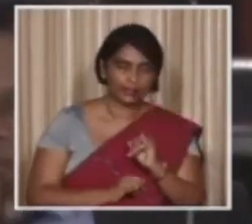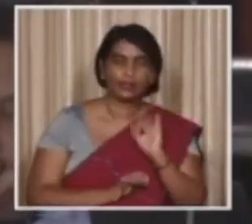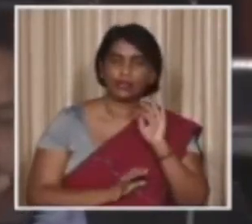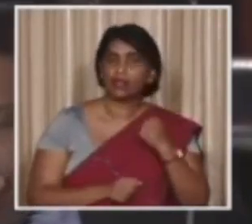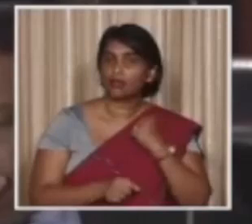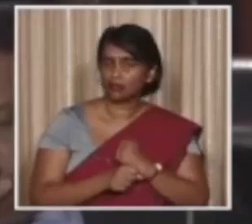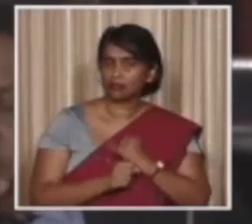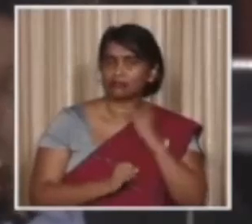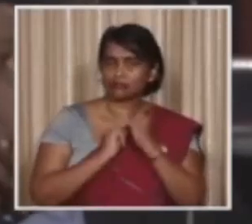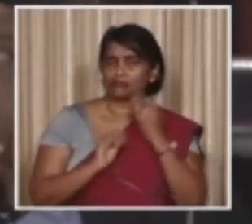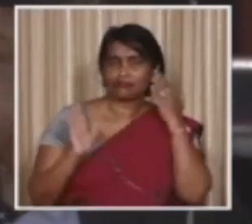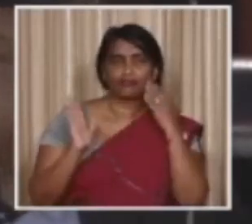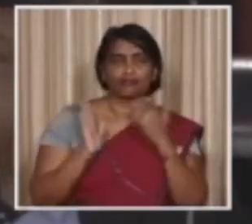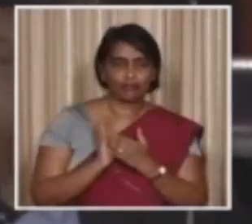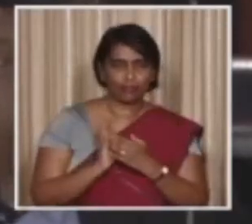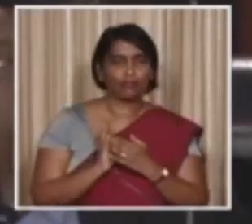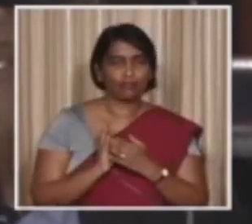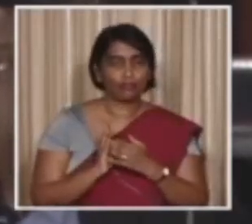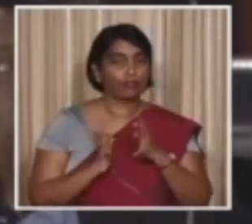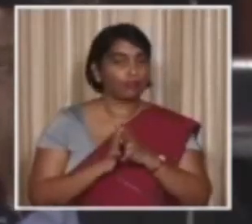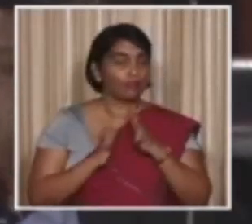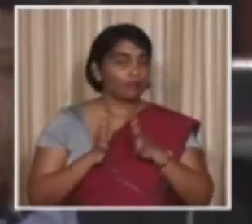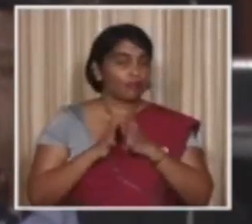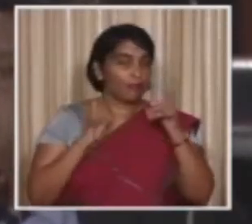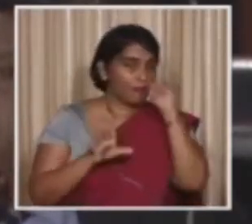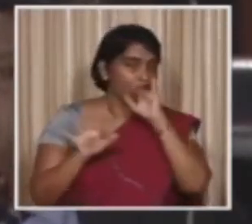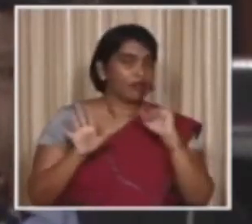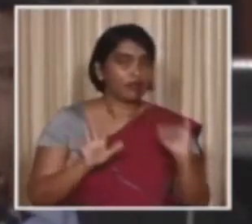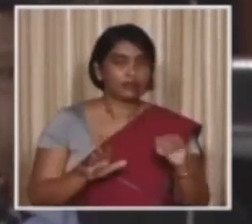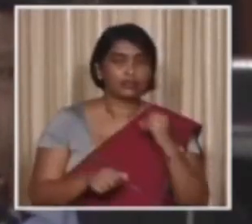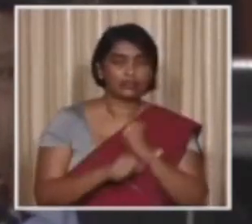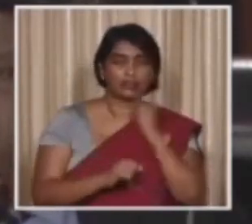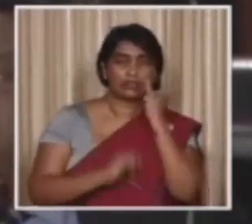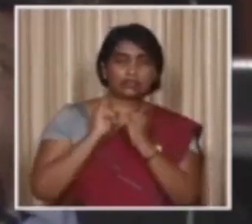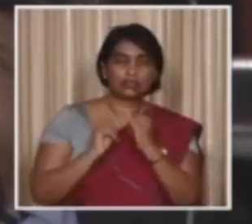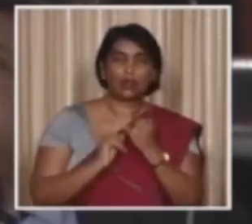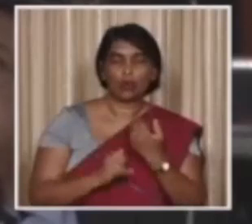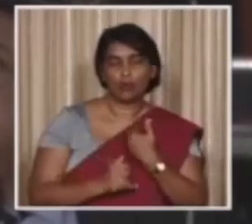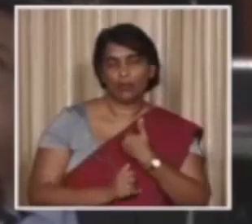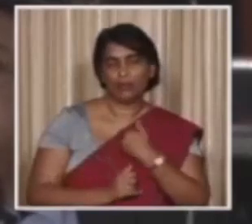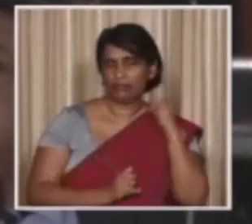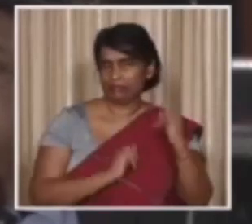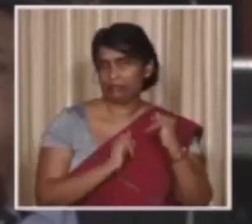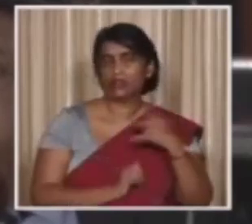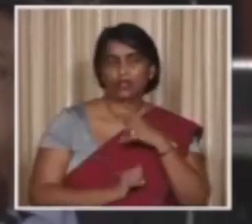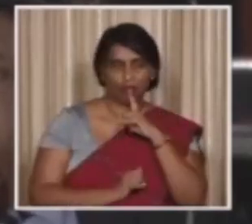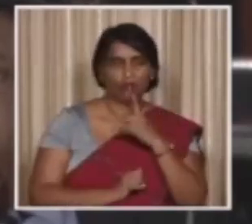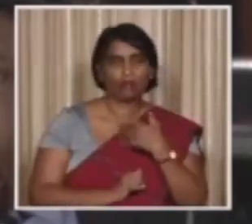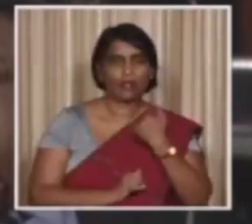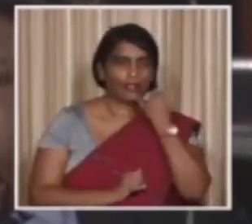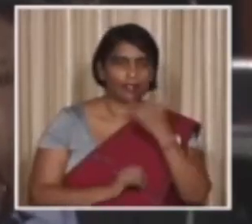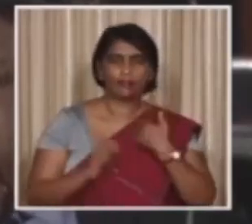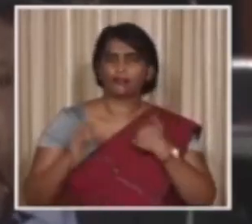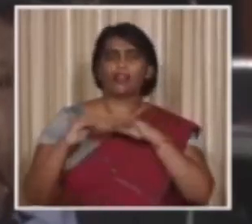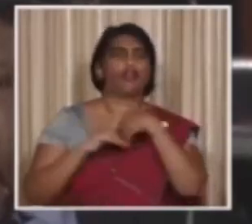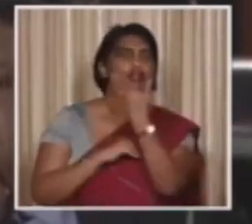මේ ආණ්ඩුවේ විවේචනය සම්බන්ධයෙන් කතා කරොත් මේ ආණ්ඩුව පත් වෙලා මාස 6ක් යනකොට මේ ආණ්ඩුව විවේචනය කරපු කෙනෙක් තමයි මම. මටත් හරිම ලේසි යහ පැත්තට